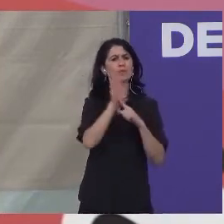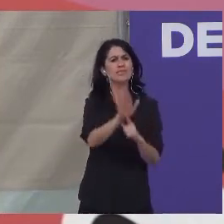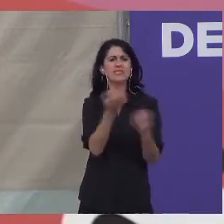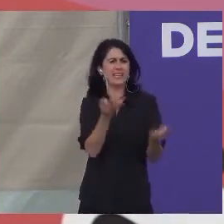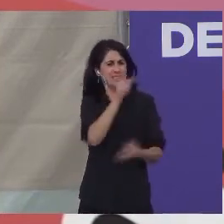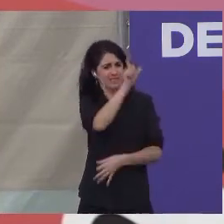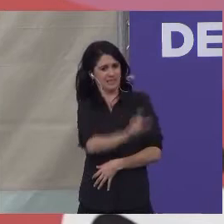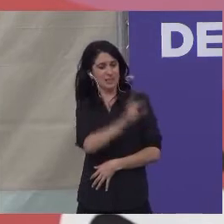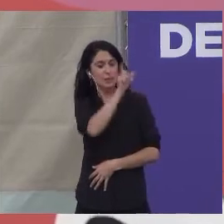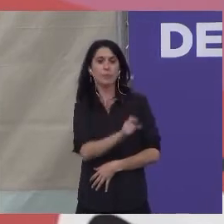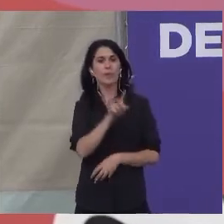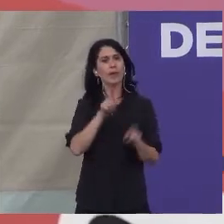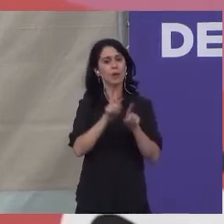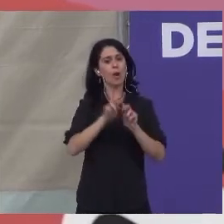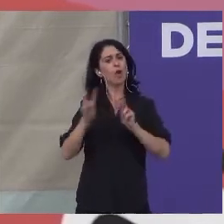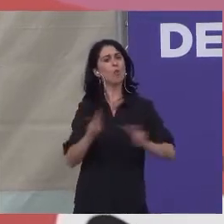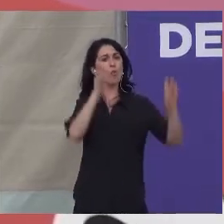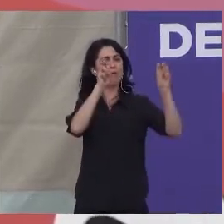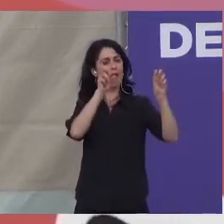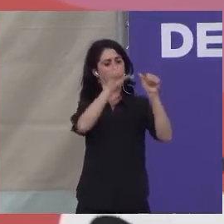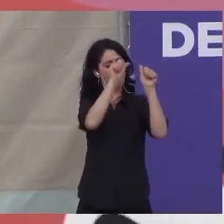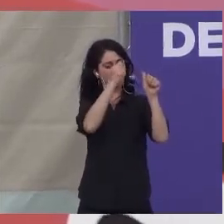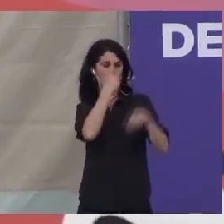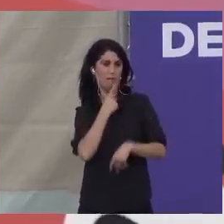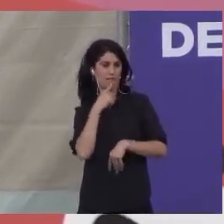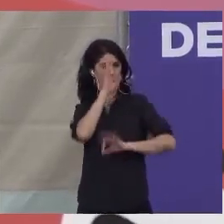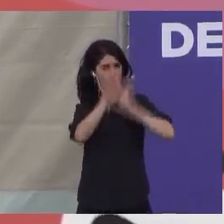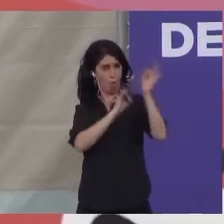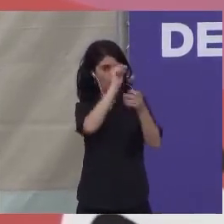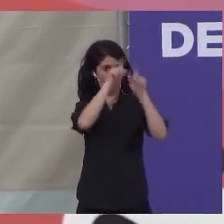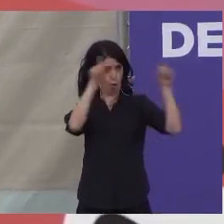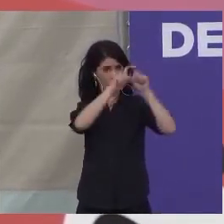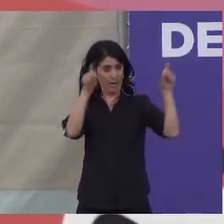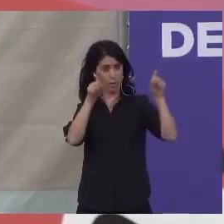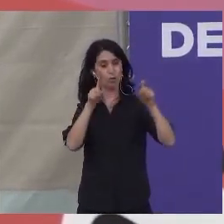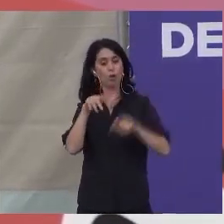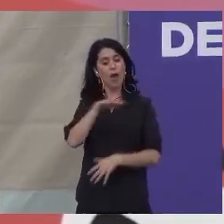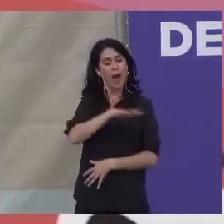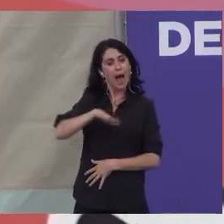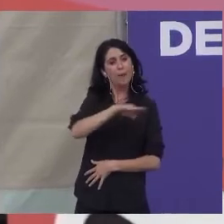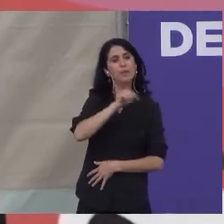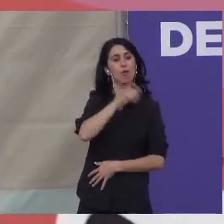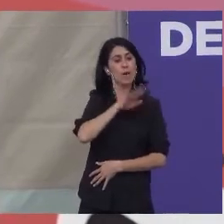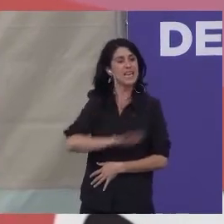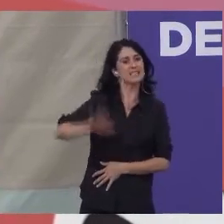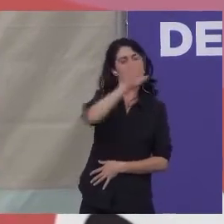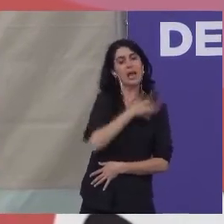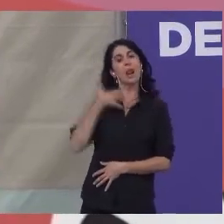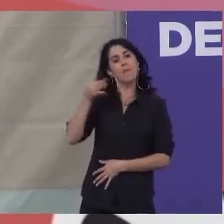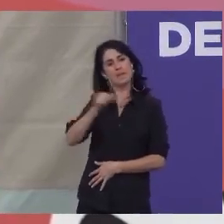una nova figura orgànica que incorporen tant d'àmbit estatal com d'àmbit autonòmic en aquesta